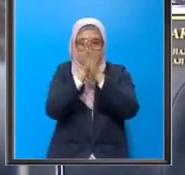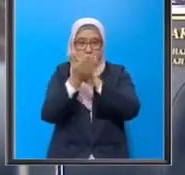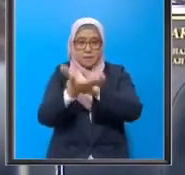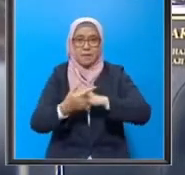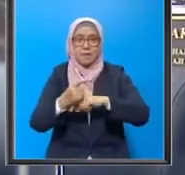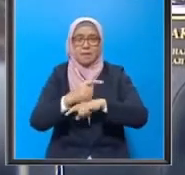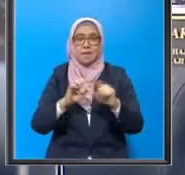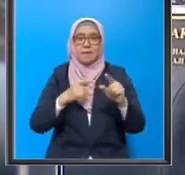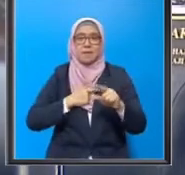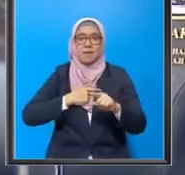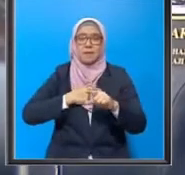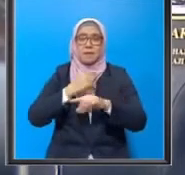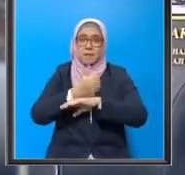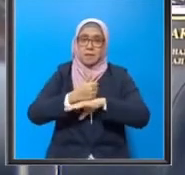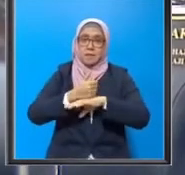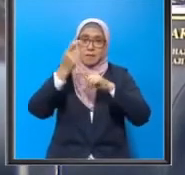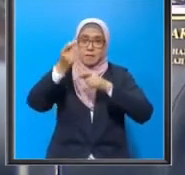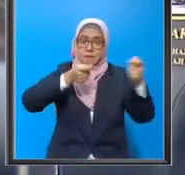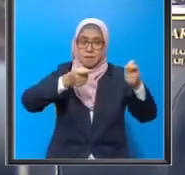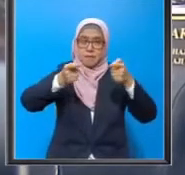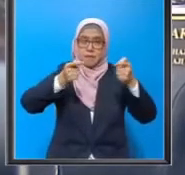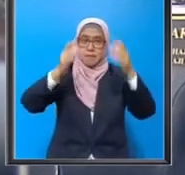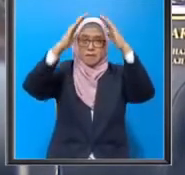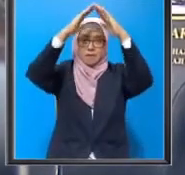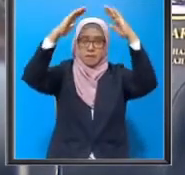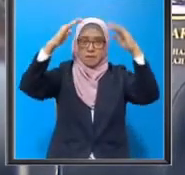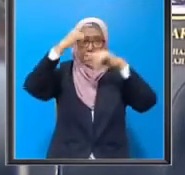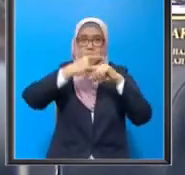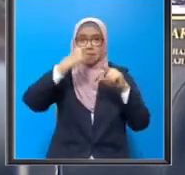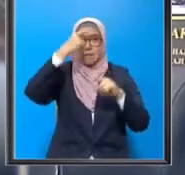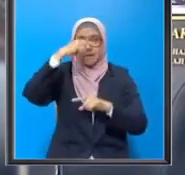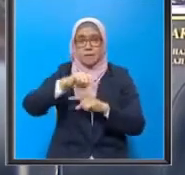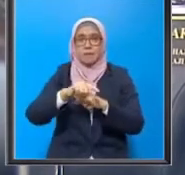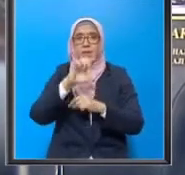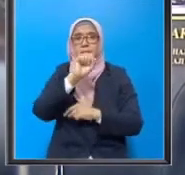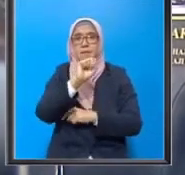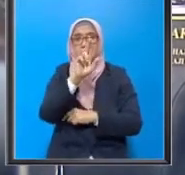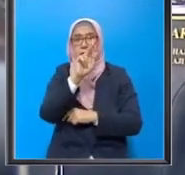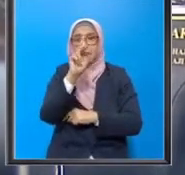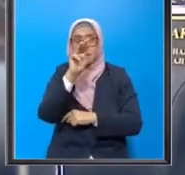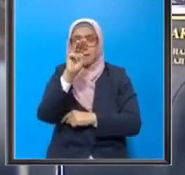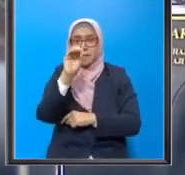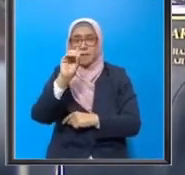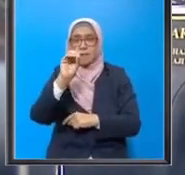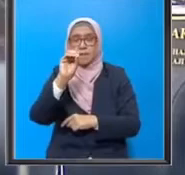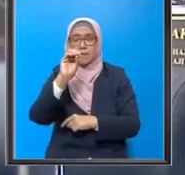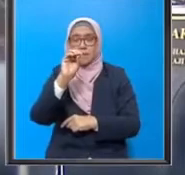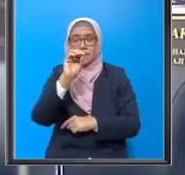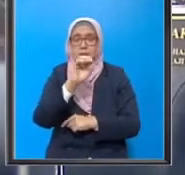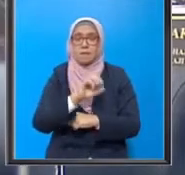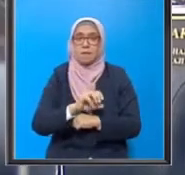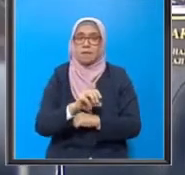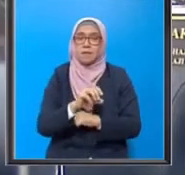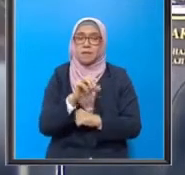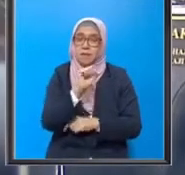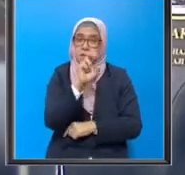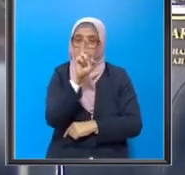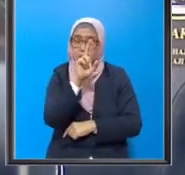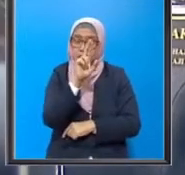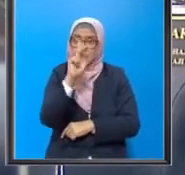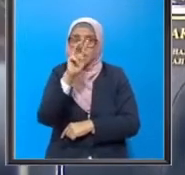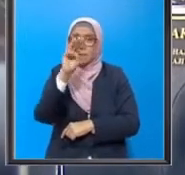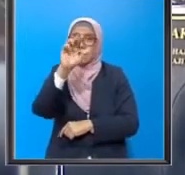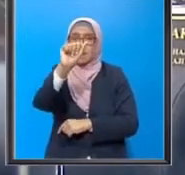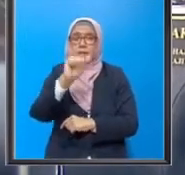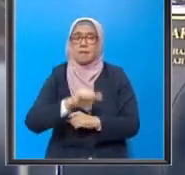2026 soalnya saya ingin Kemukakan disini ialah Apakah status terkini Stadion Bukit berbau